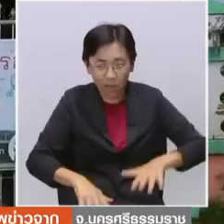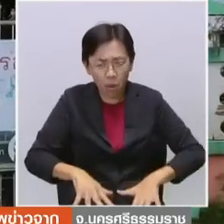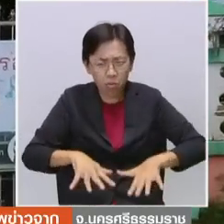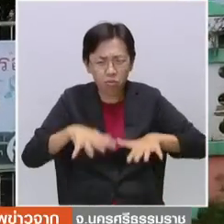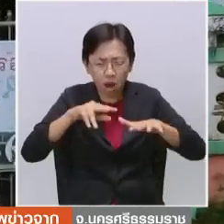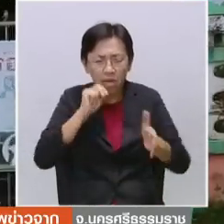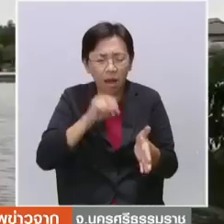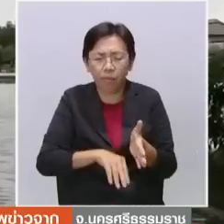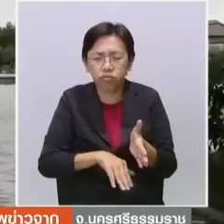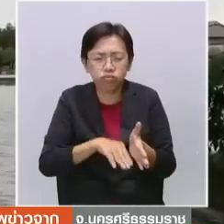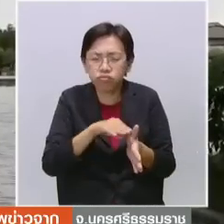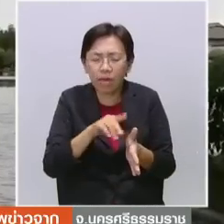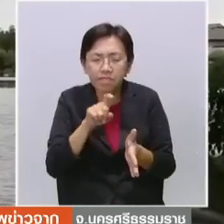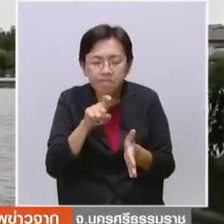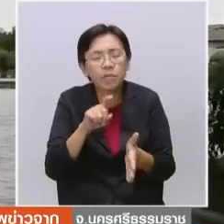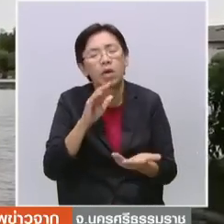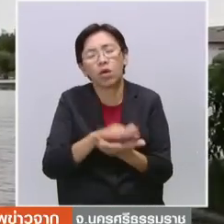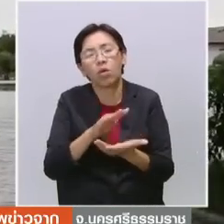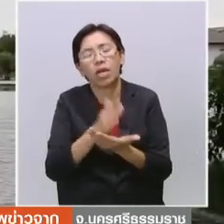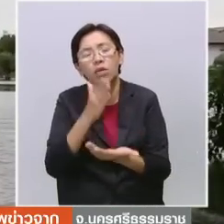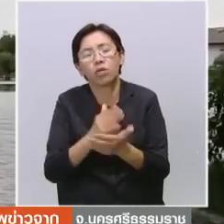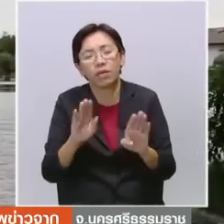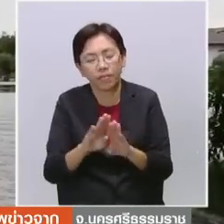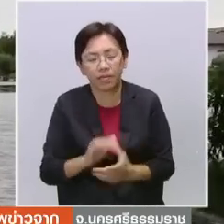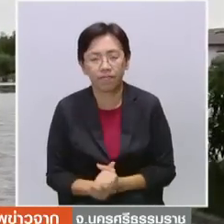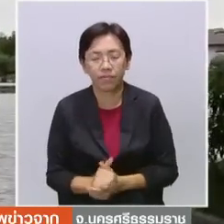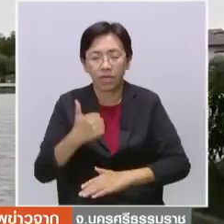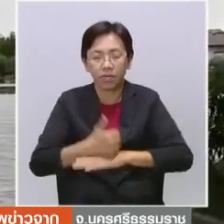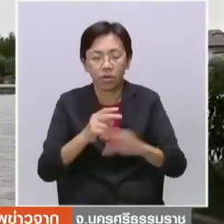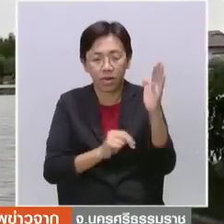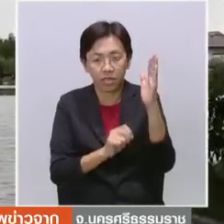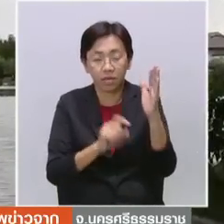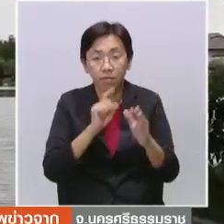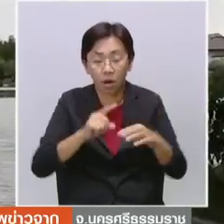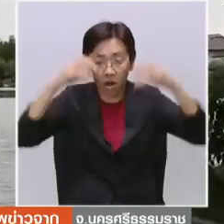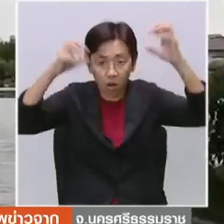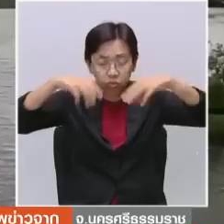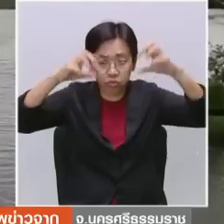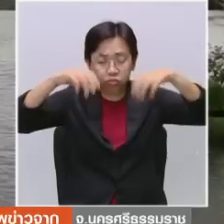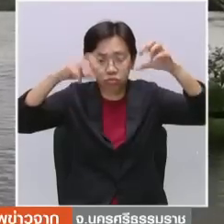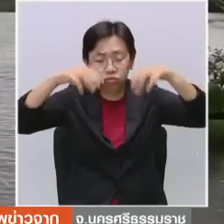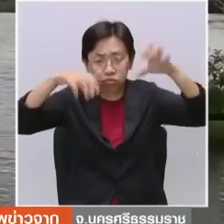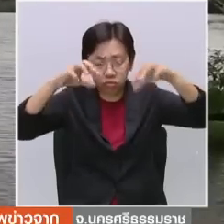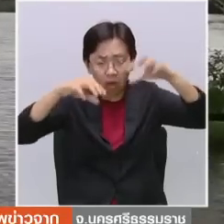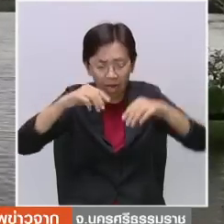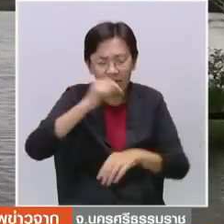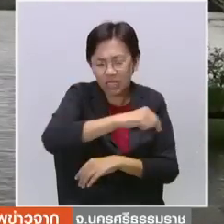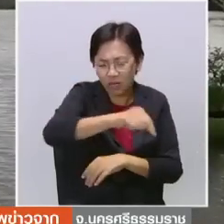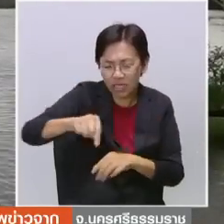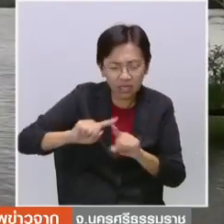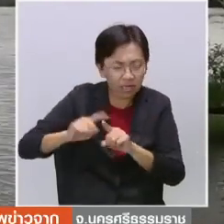อย่างต่อเนื่องนะคะผู้ว่าราชการจังหวัดนครศรีธรรมราชเปิดเผยว่าจากสถานการณ์ฝนตกหนักถึงหนักมากเกือบทุกพื้น